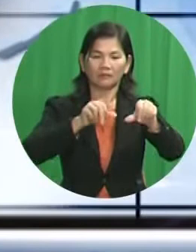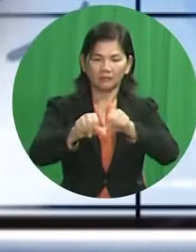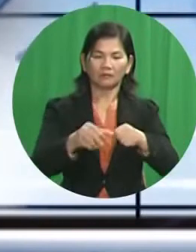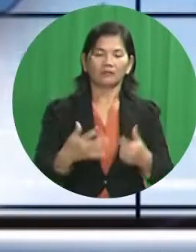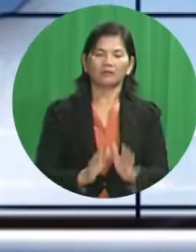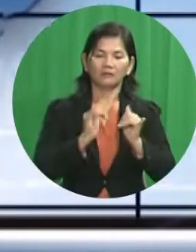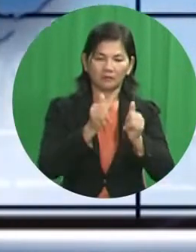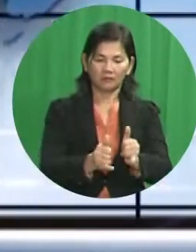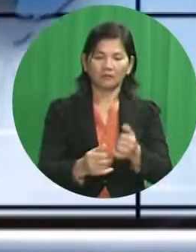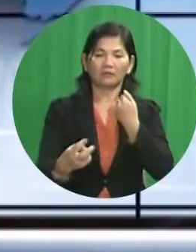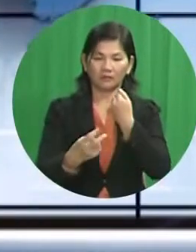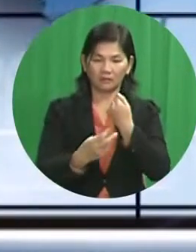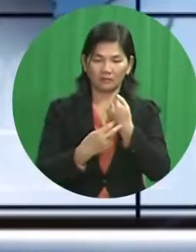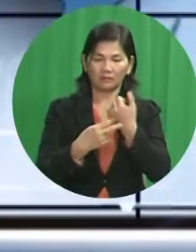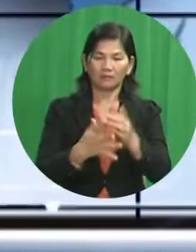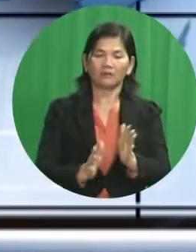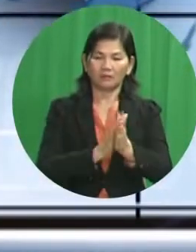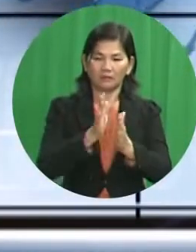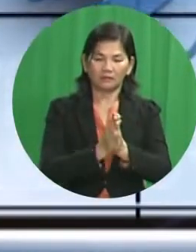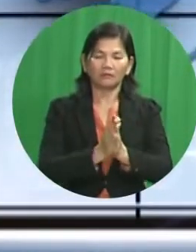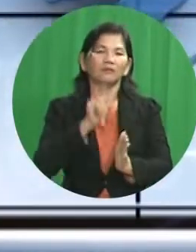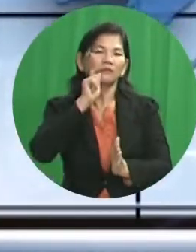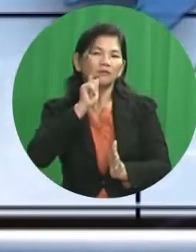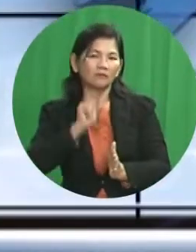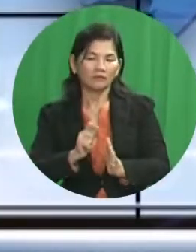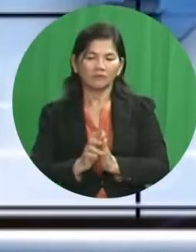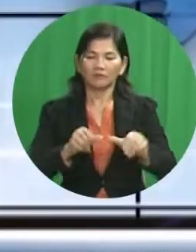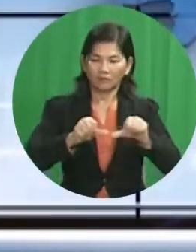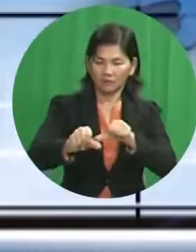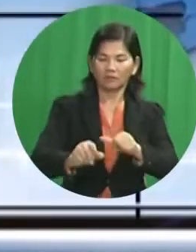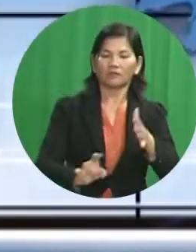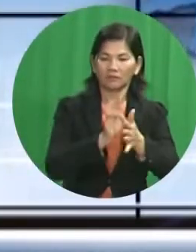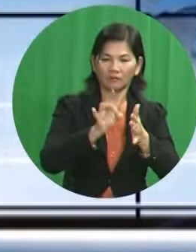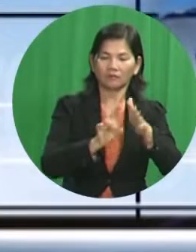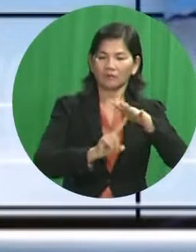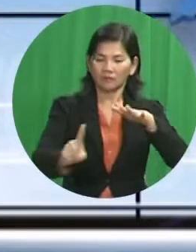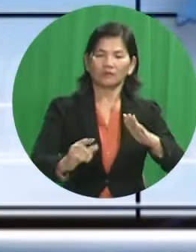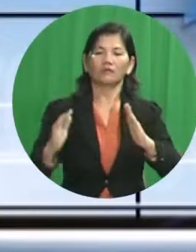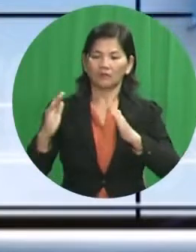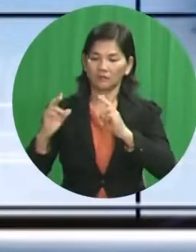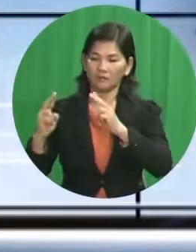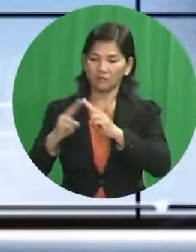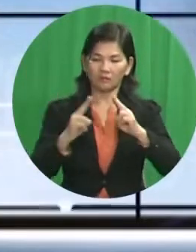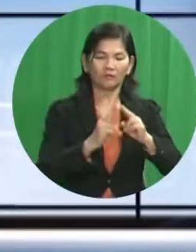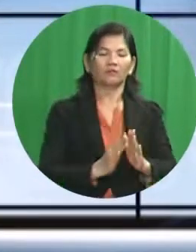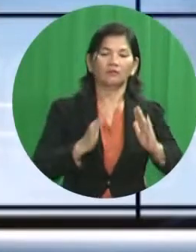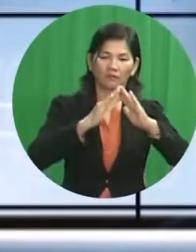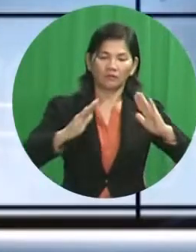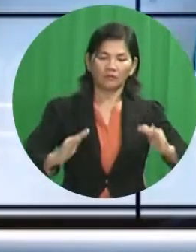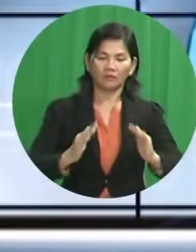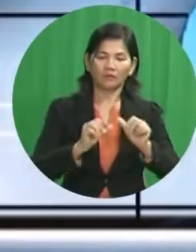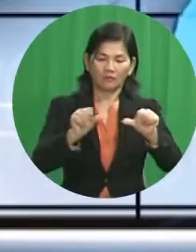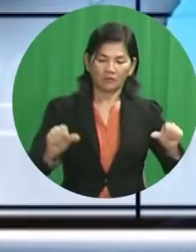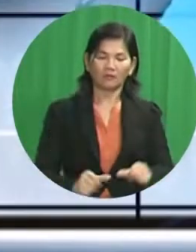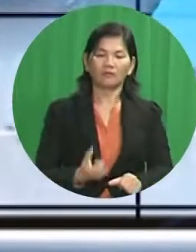គឺបុគ្គលិកសង្គ្រោះបន្ទាន់នៅក្នុងប្រទេសអ៊ុយក្រែនបានបន្តជម្លៀសប្រជាជនចេញពីទីក្រុងនិងភូមិឋាននានានៅក្នុងតំ